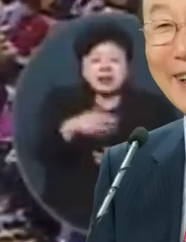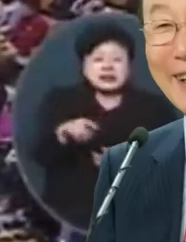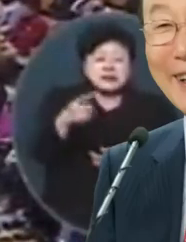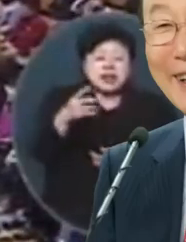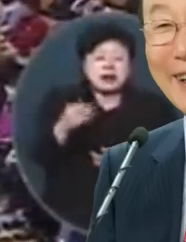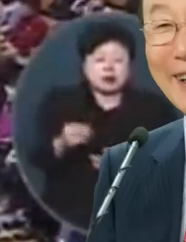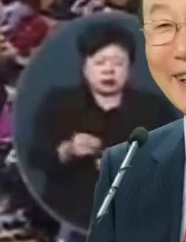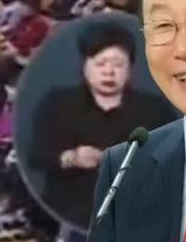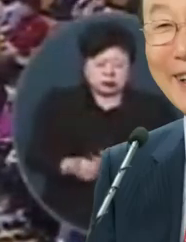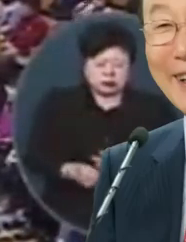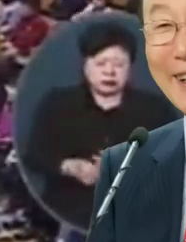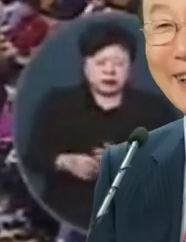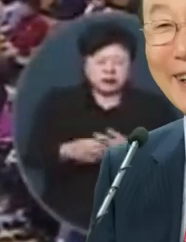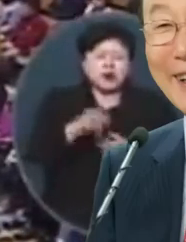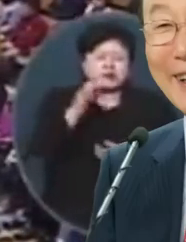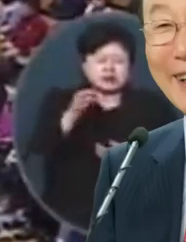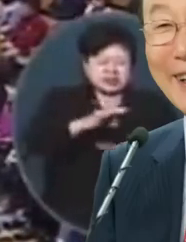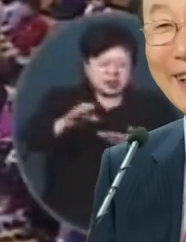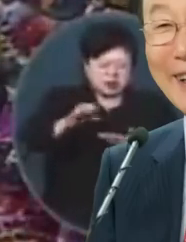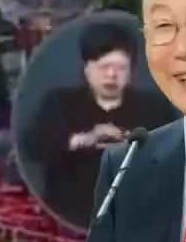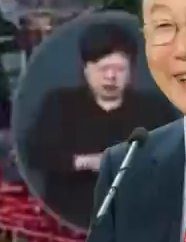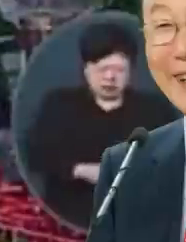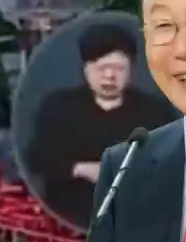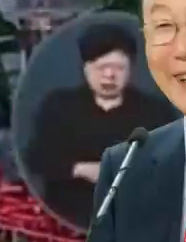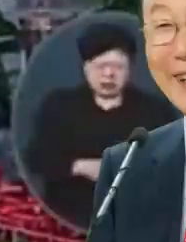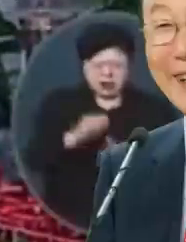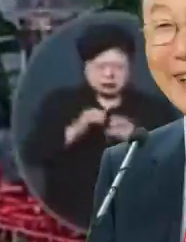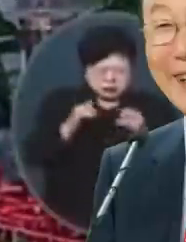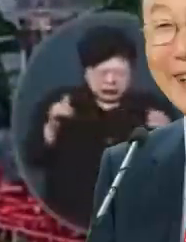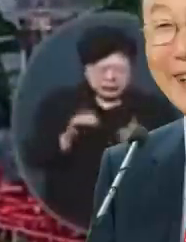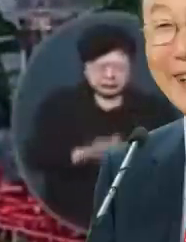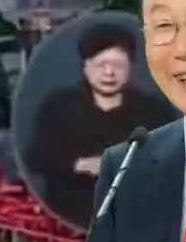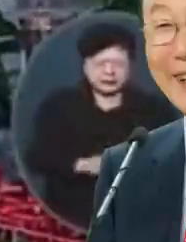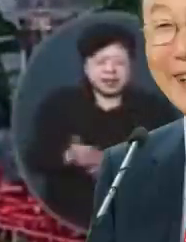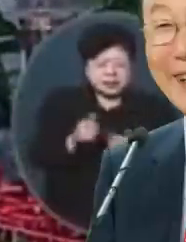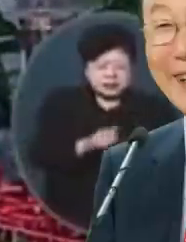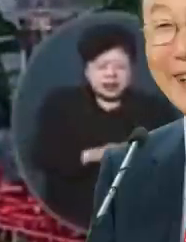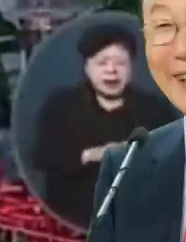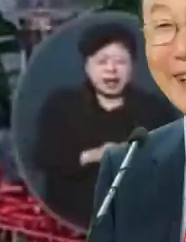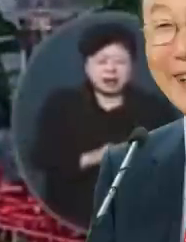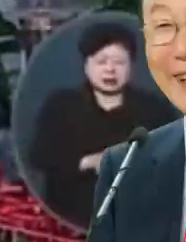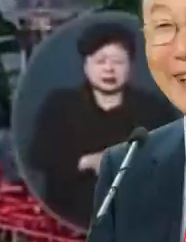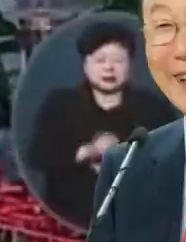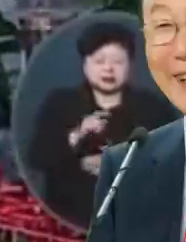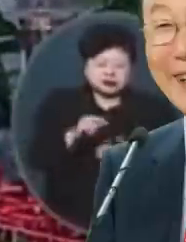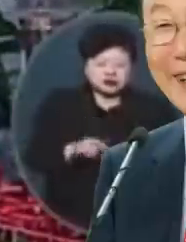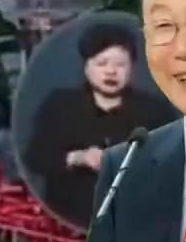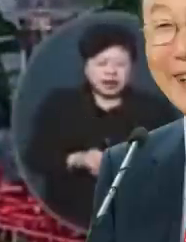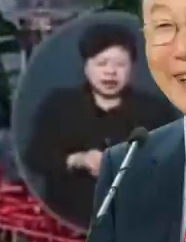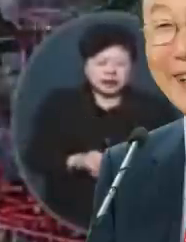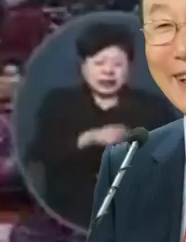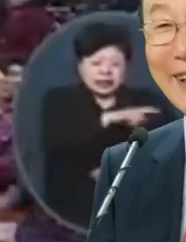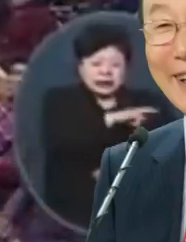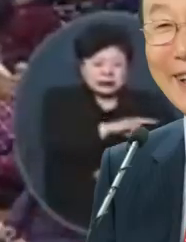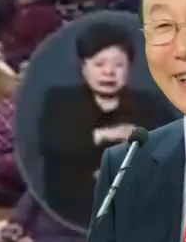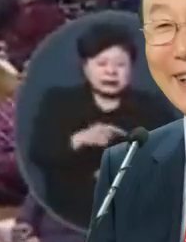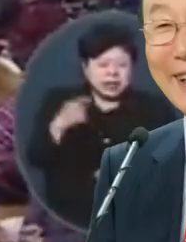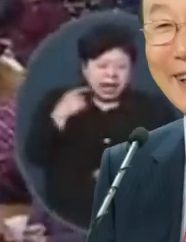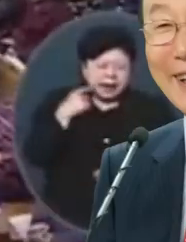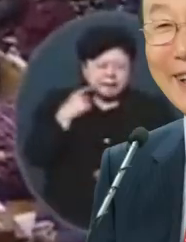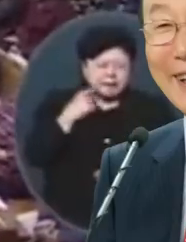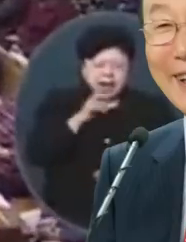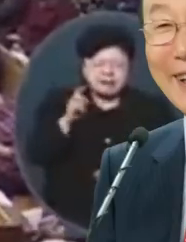8,100만 원이 듭니다. 한국 사람이 사망 원인의 제1위가 암인데